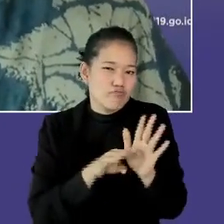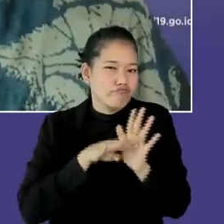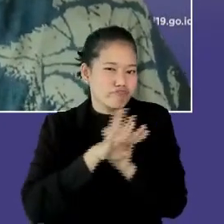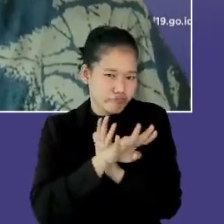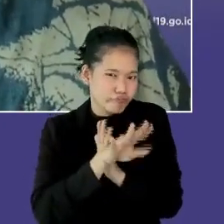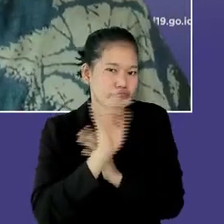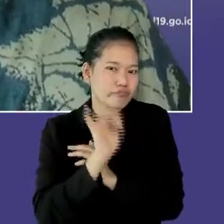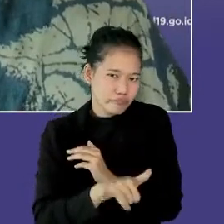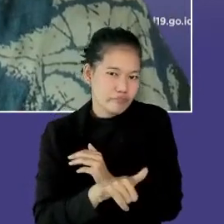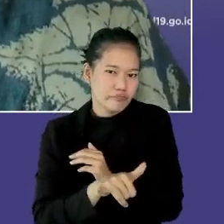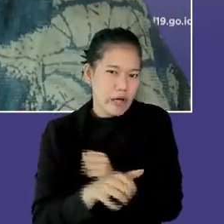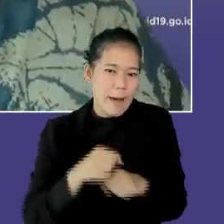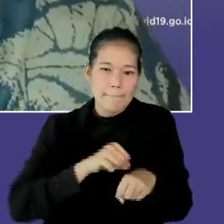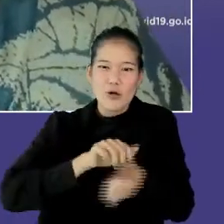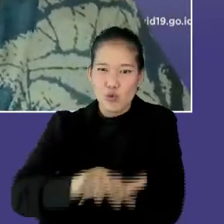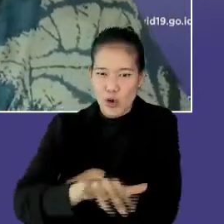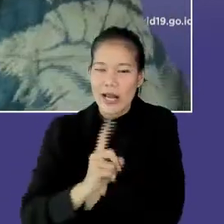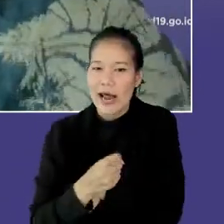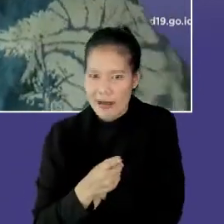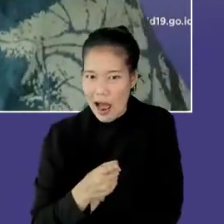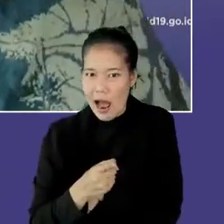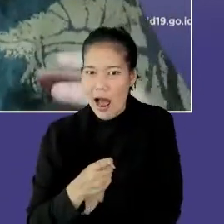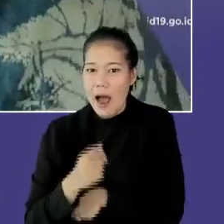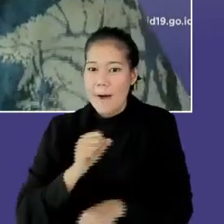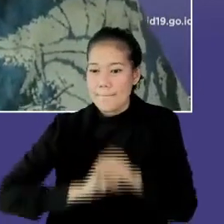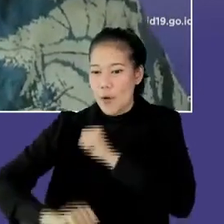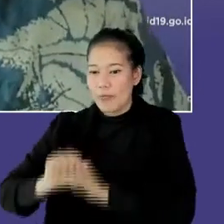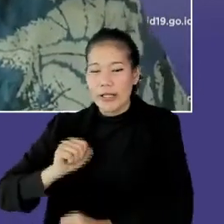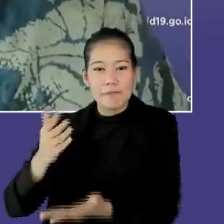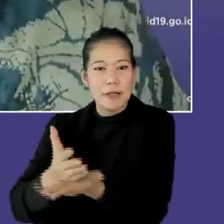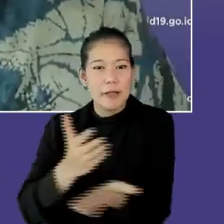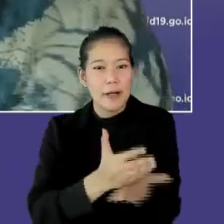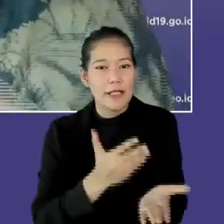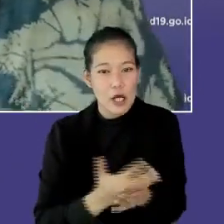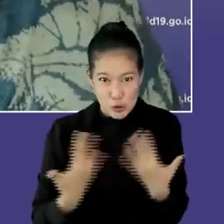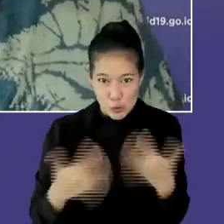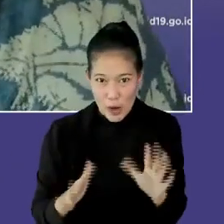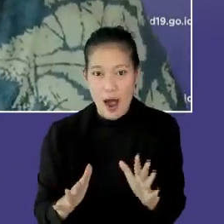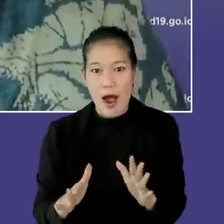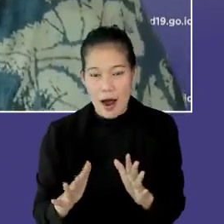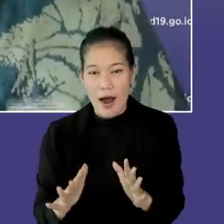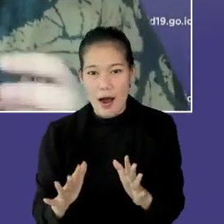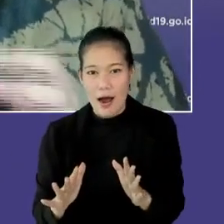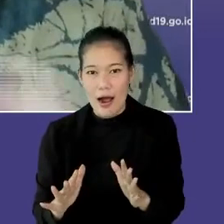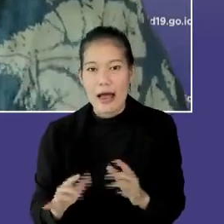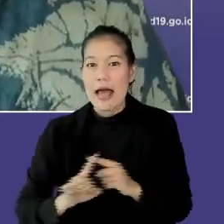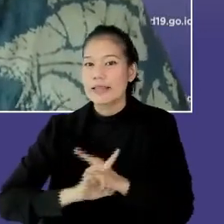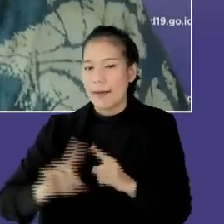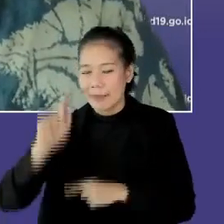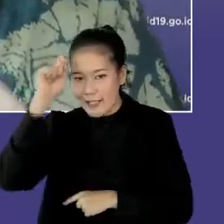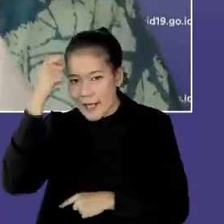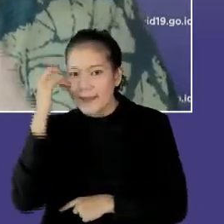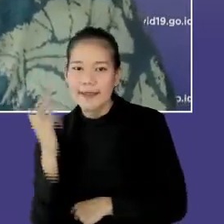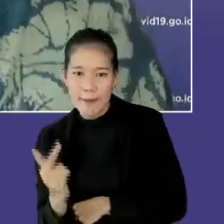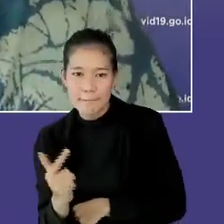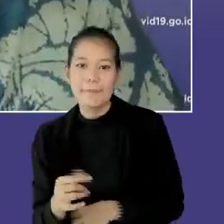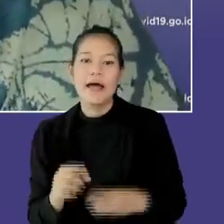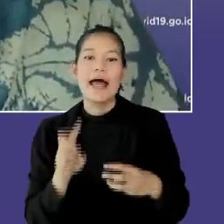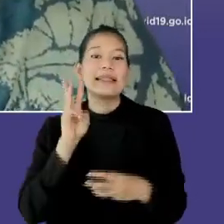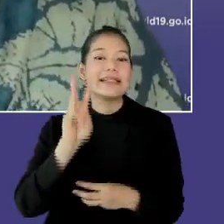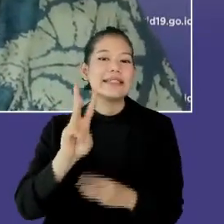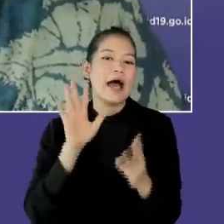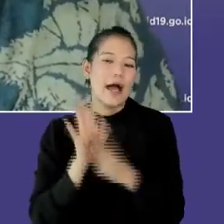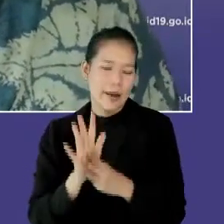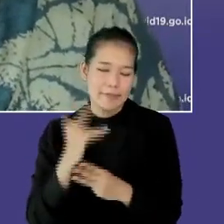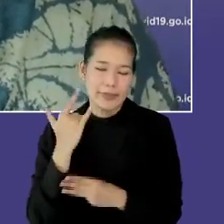atau penularan itu masih terjadi. Mobilitas sudah dibatasi. Saat ini kan yang kita kerjakan mobilitasnya. Tapi jangan lupa 3M-nya